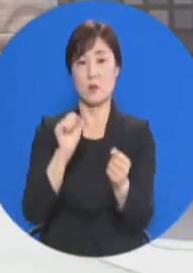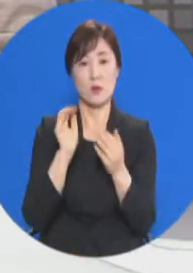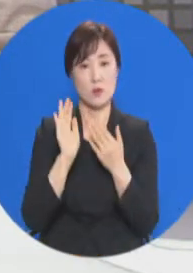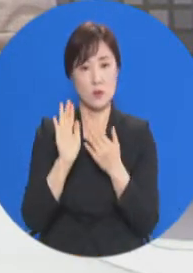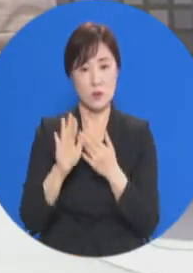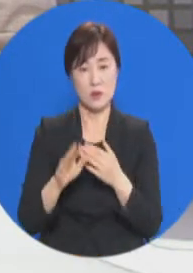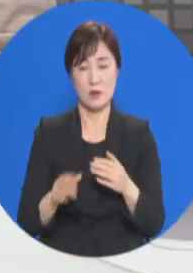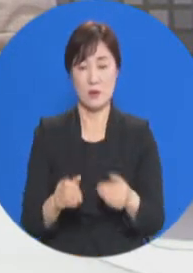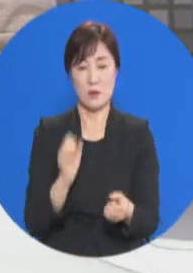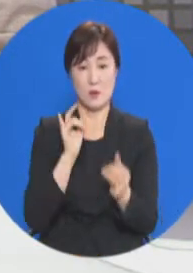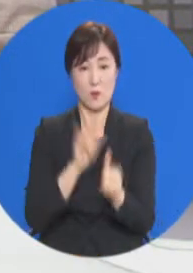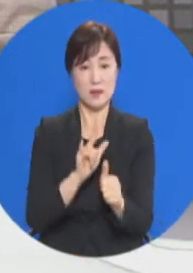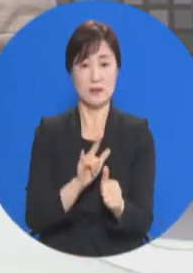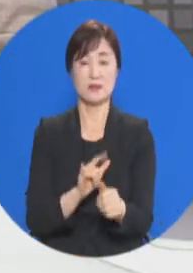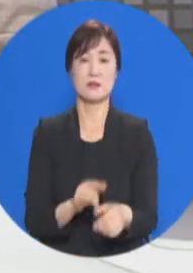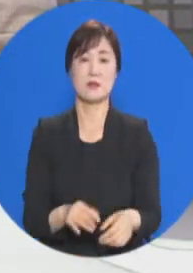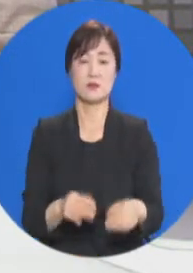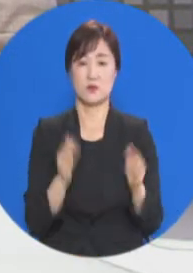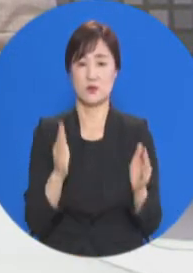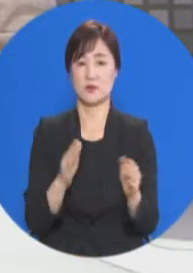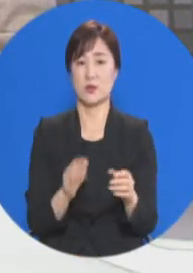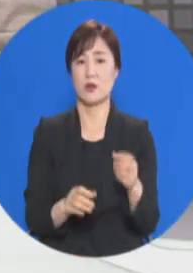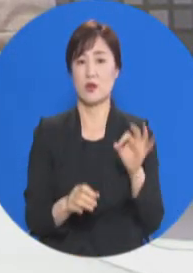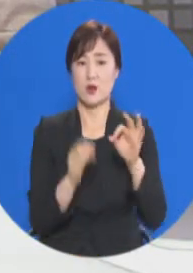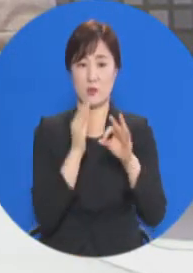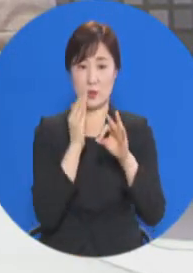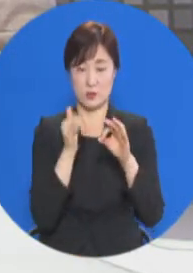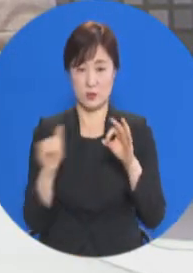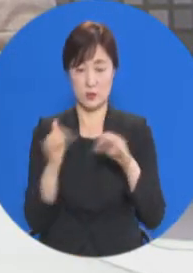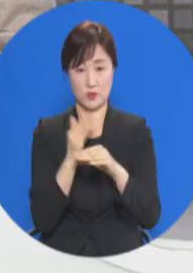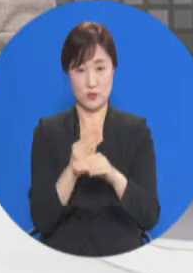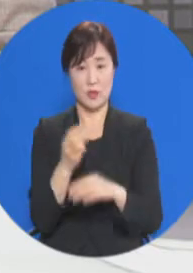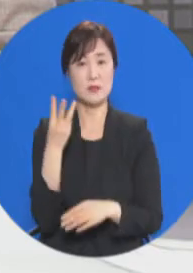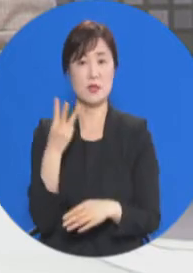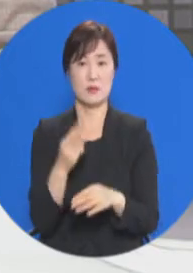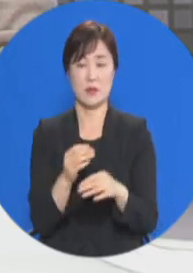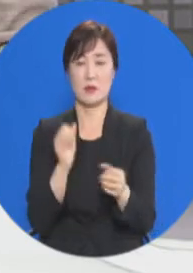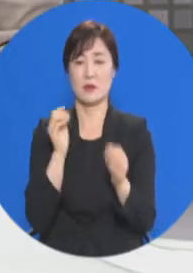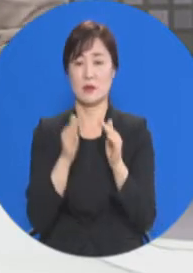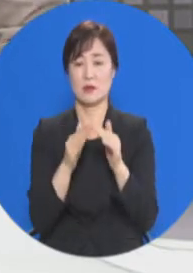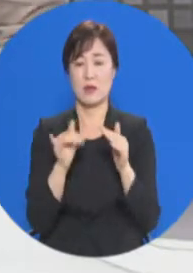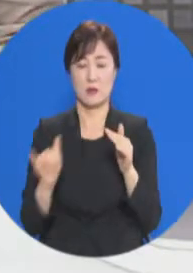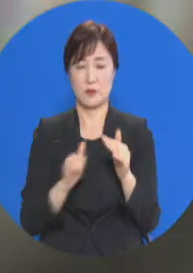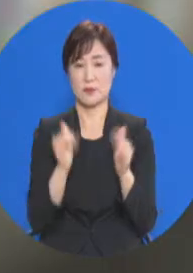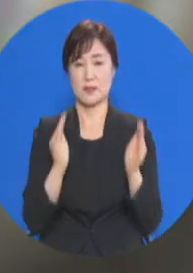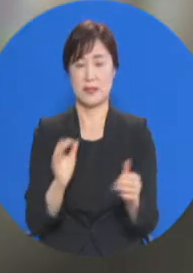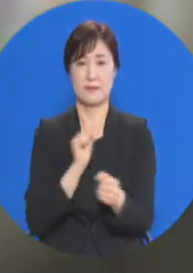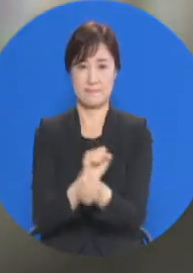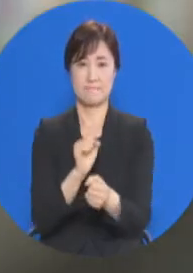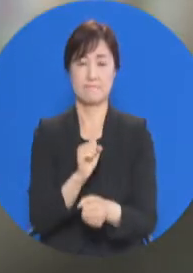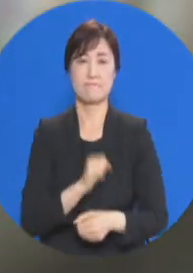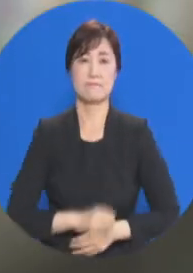10명 가운데 3명이 가족 간 감염인 것으로 나타났습니다. 남궁욱 기자가 취재했습니다.